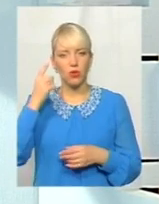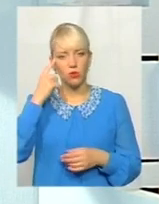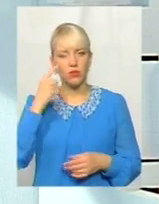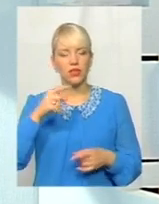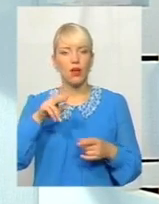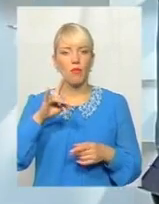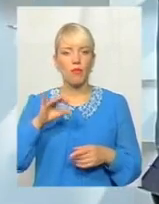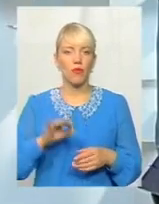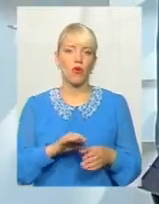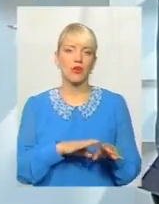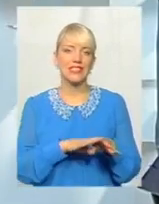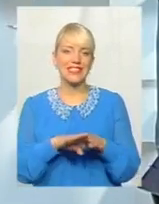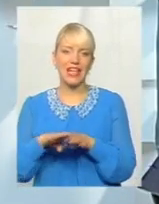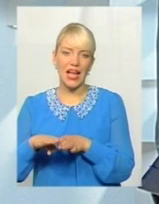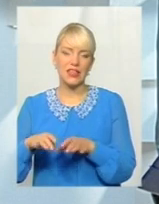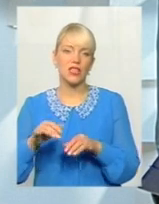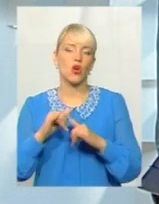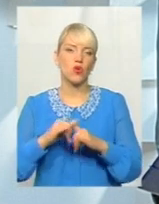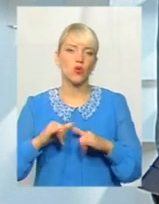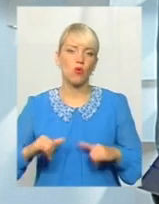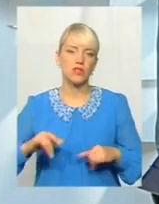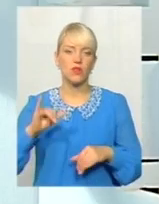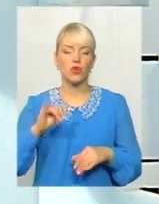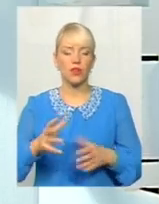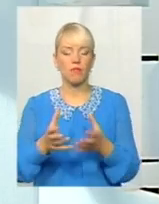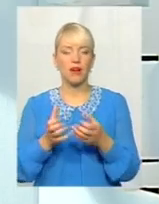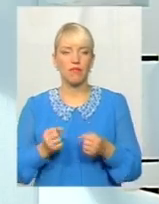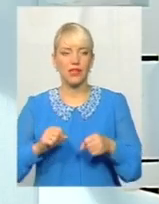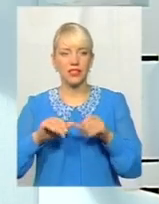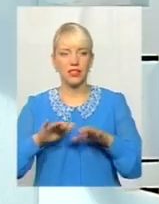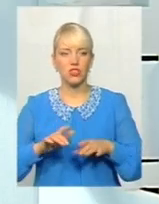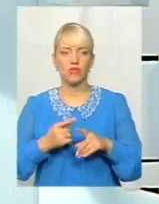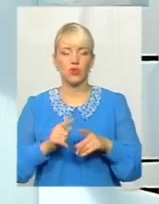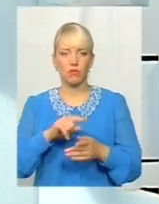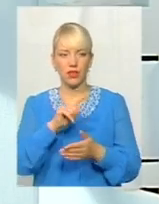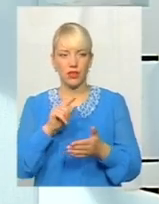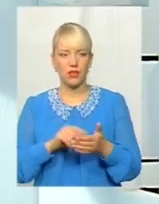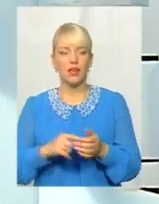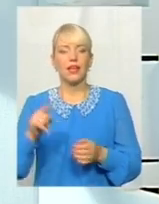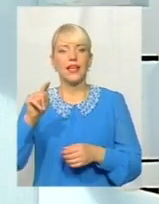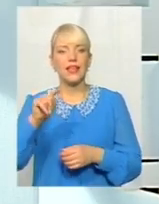і приймати конкретні рішення в цьому питанні. І навіть така